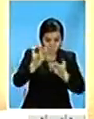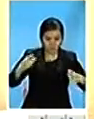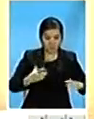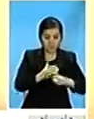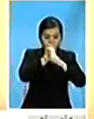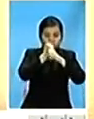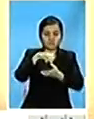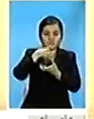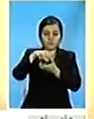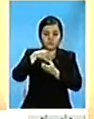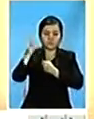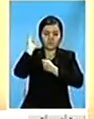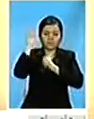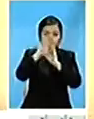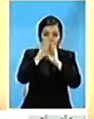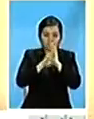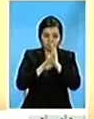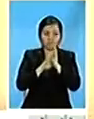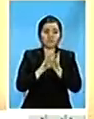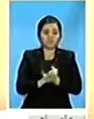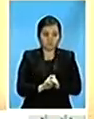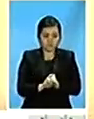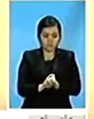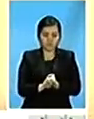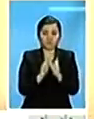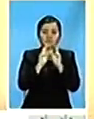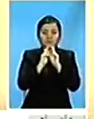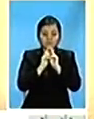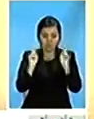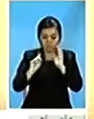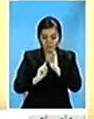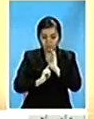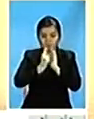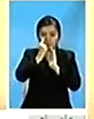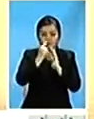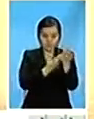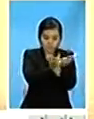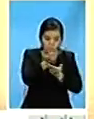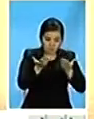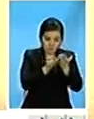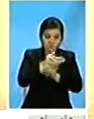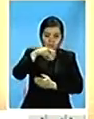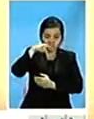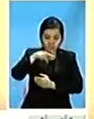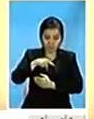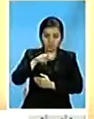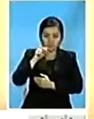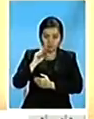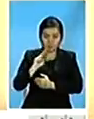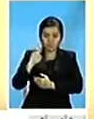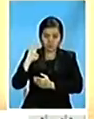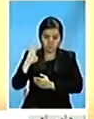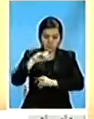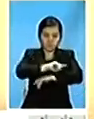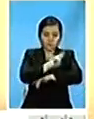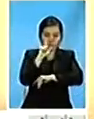ดังนี้คณะกรรมการวิสามัญได้เริ่มพิจารณาร่างพระราชบัญญัติตั้งแต่วันที่28พฤษ